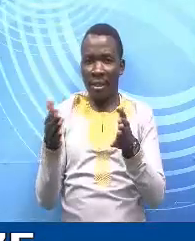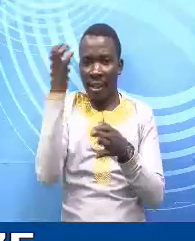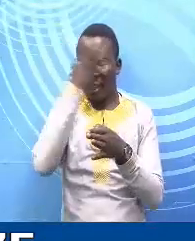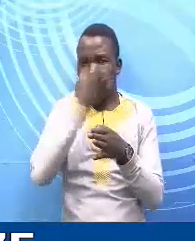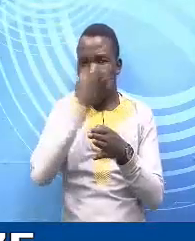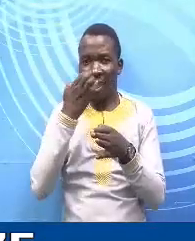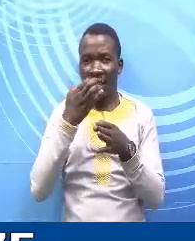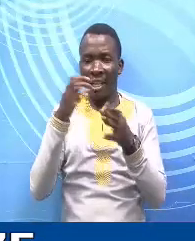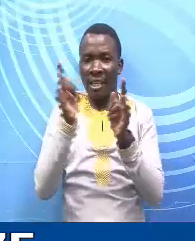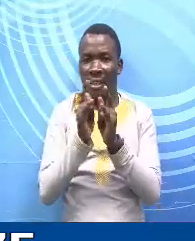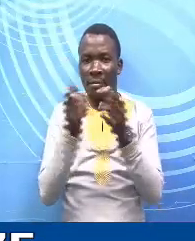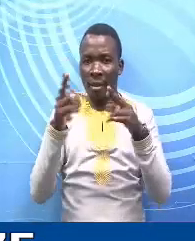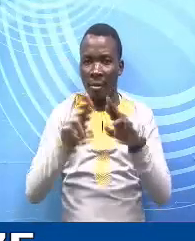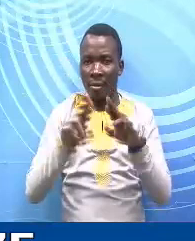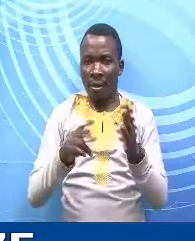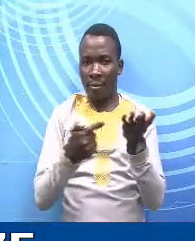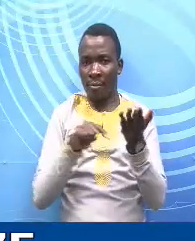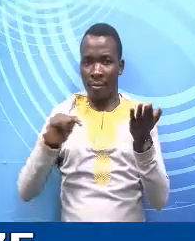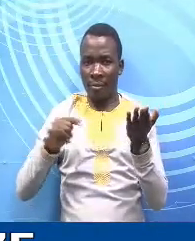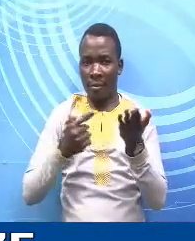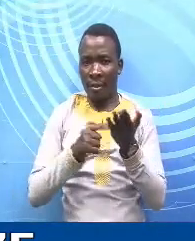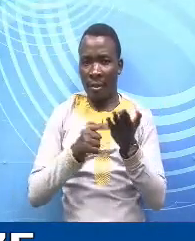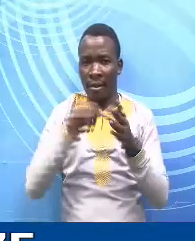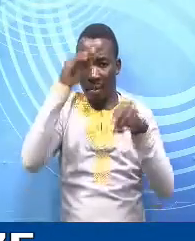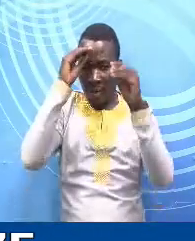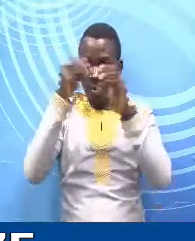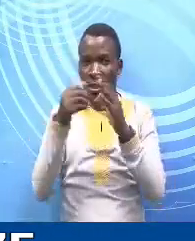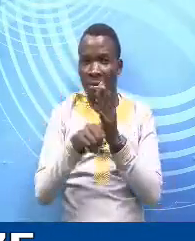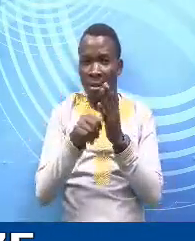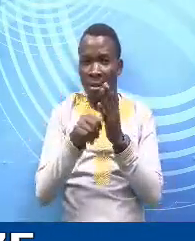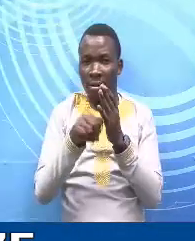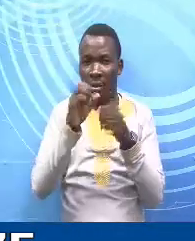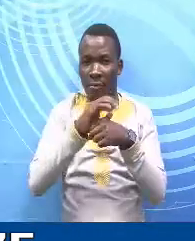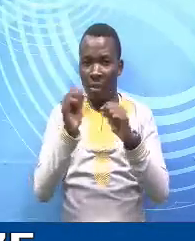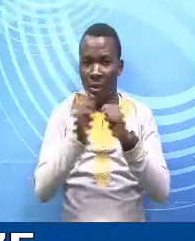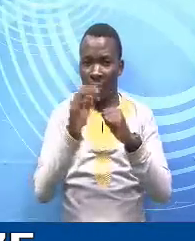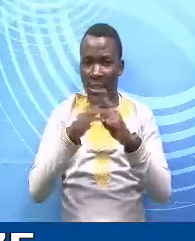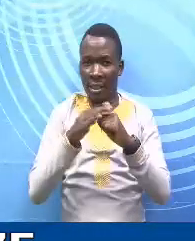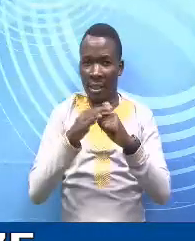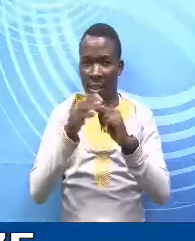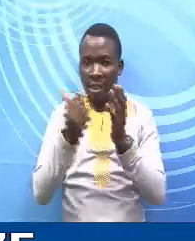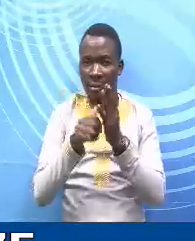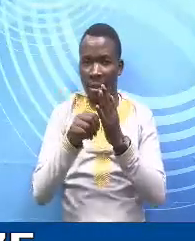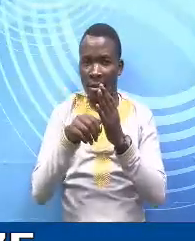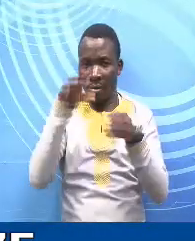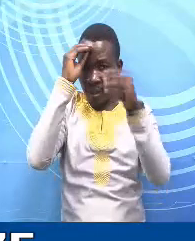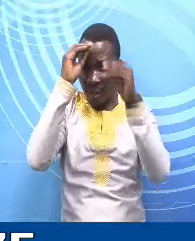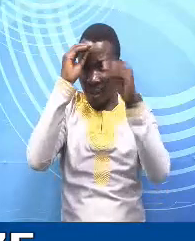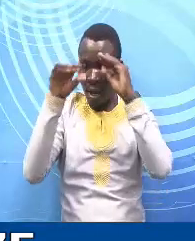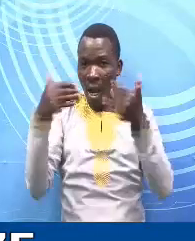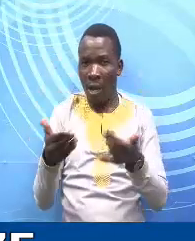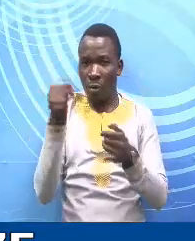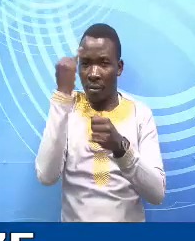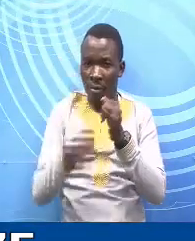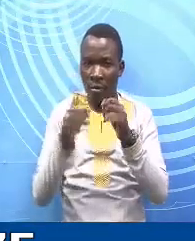kuba hifashijwe ikoranabuhanga ku byigwa imbere haraza n'ubundi kibazo cya COVID-19. Ikibazo kiza kwigwaho ni gute twashyira iherezo ku kibazo